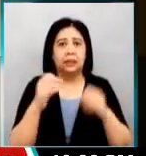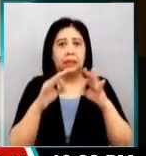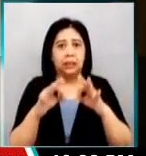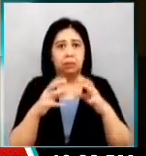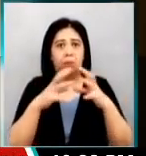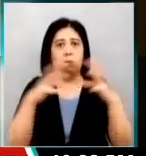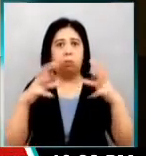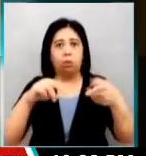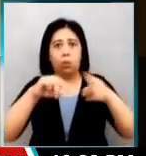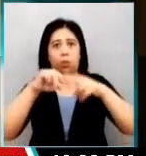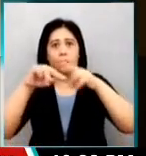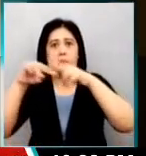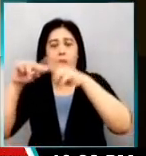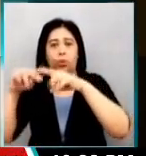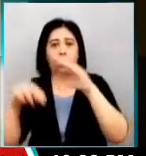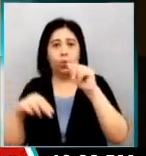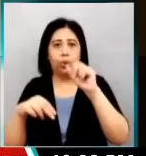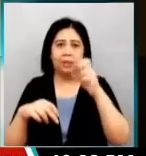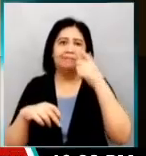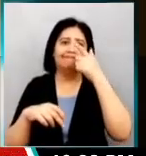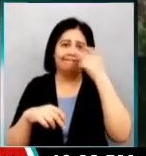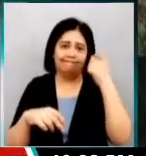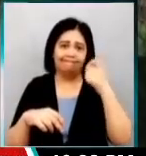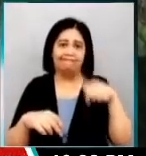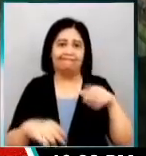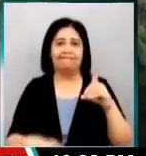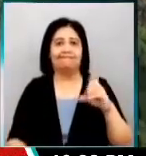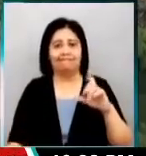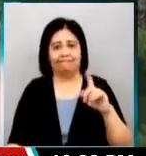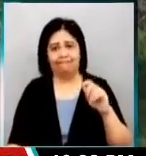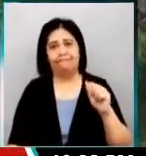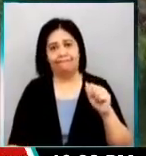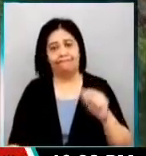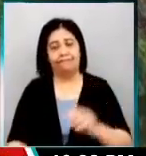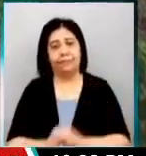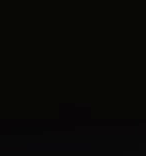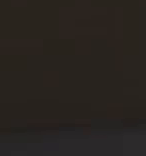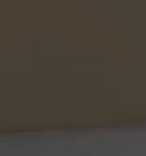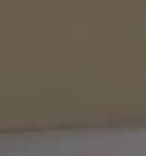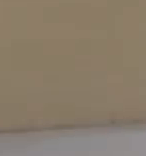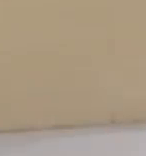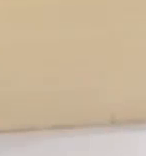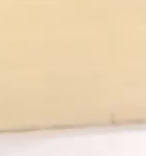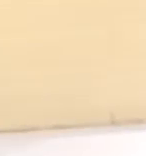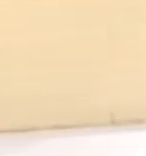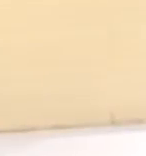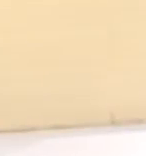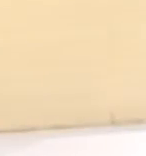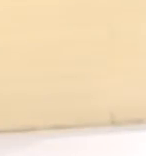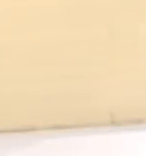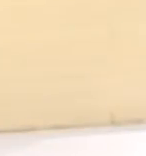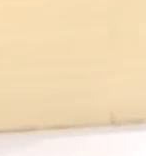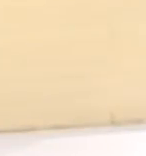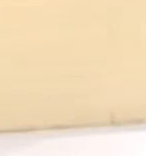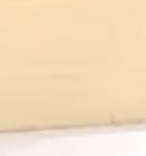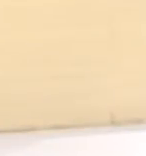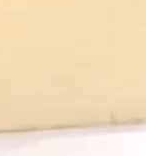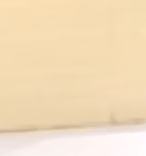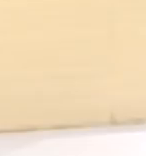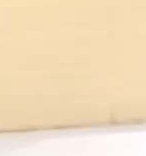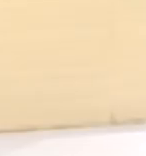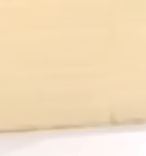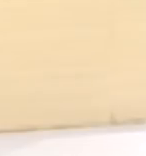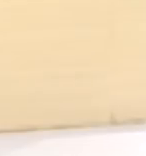kaso dahil nga po sa Delta variant. Ivan Mayrina, GMA News. Huwag magpahuli sa mga balitang dapat